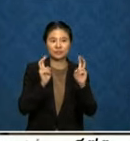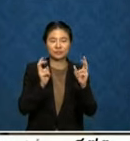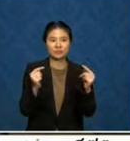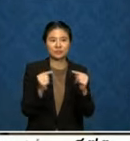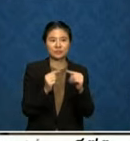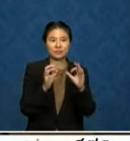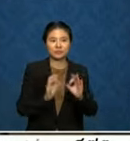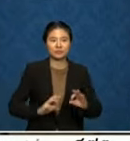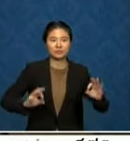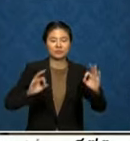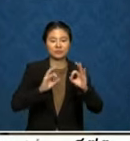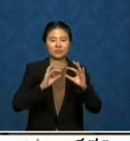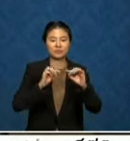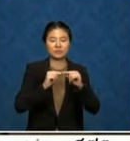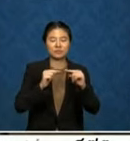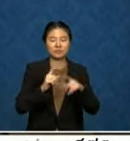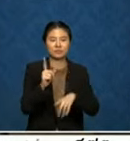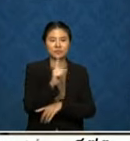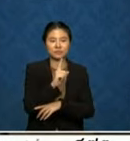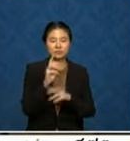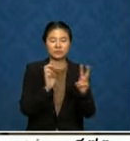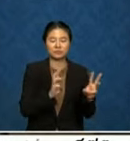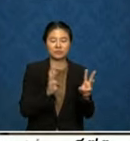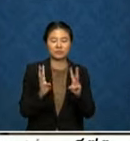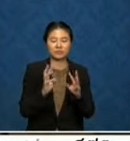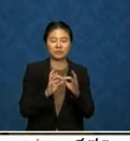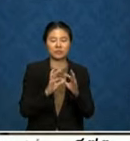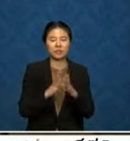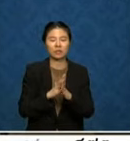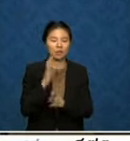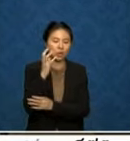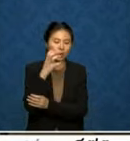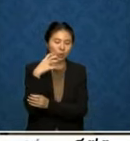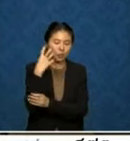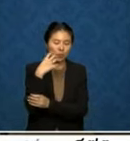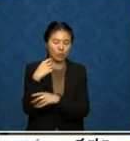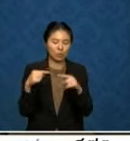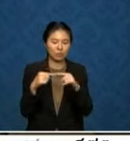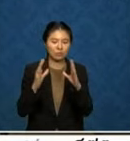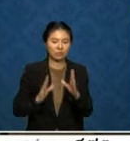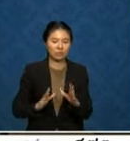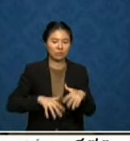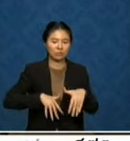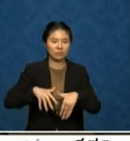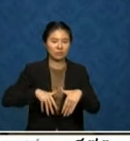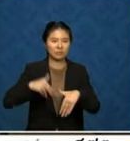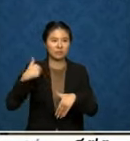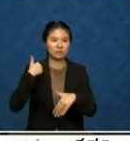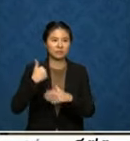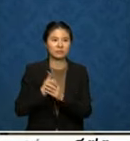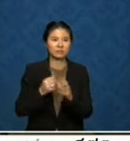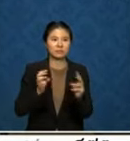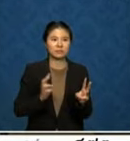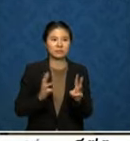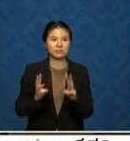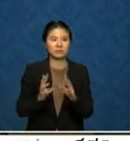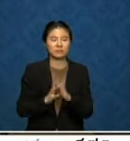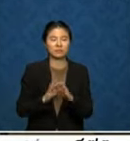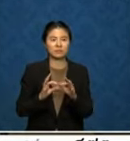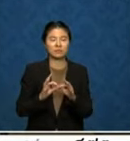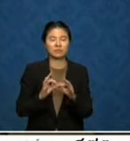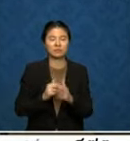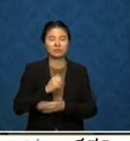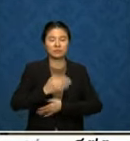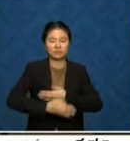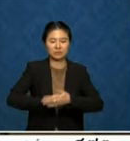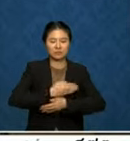ติที่สำคัญซึ่งเป็นกลไกทำให้เกิดการหลงเชื่อของประชาชนในวงกว้างค่ะซึ่งโมเดลทั่วไปสำหรับธุรกิจลักษ